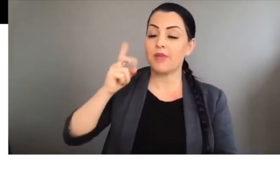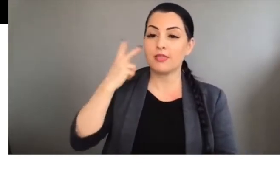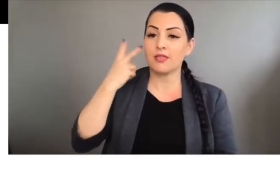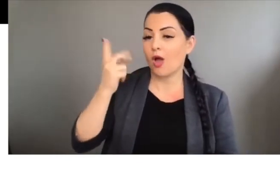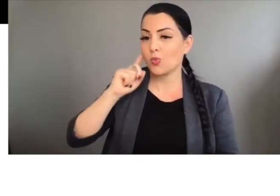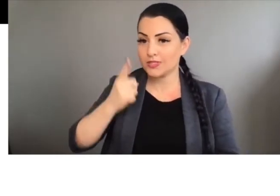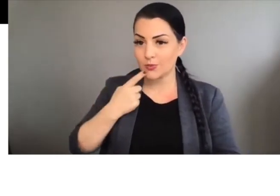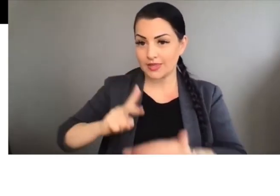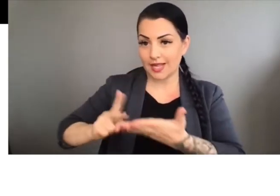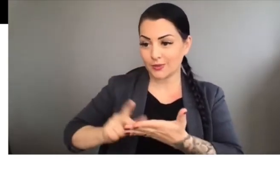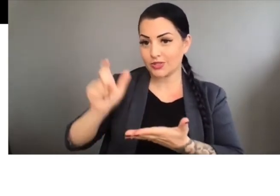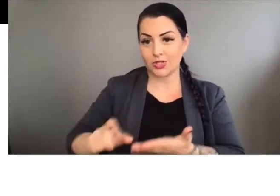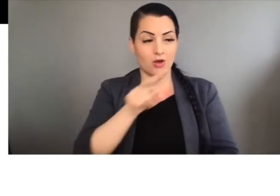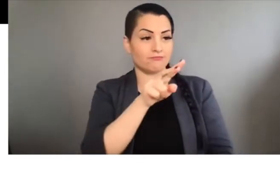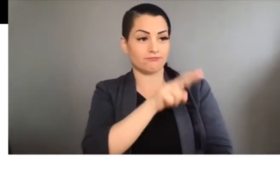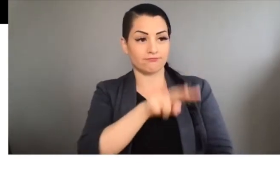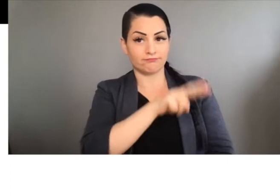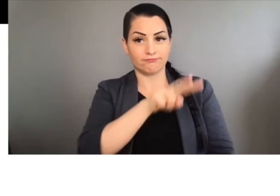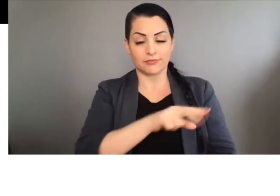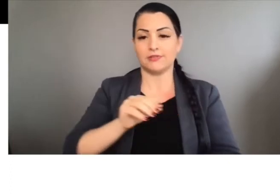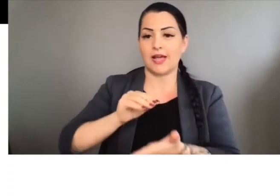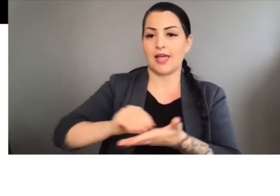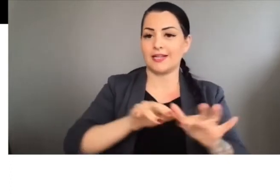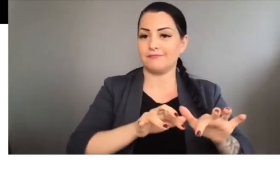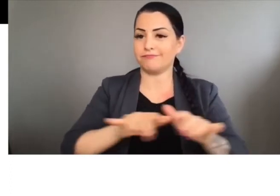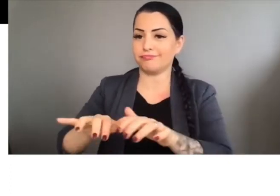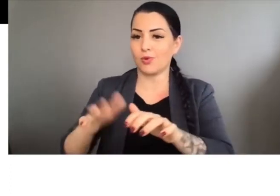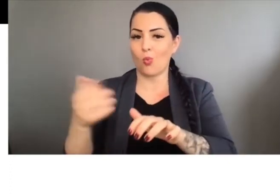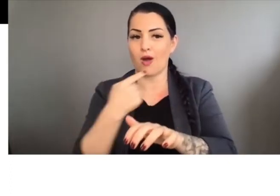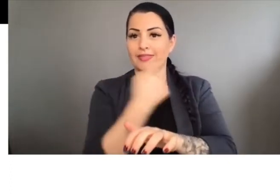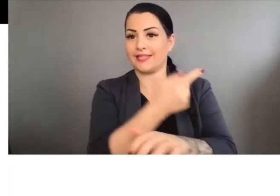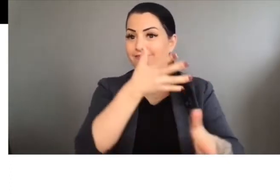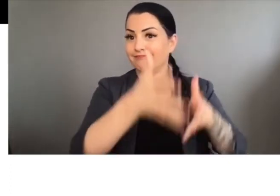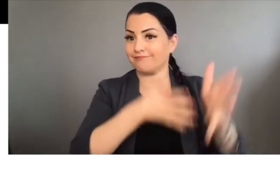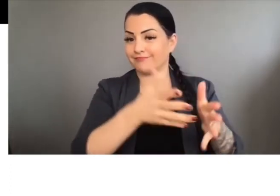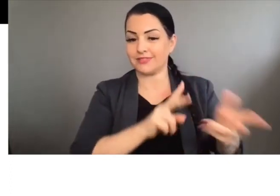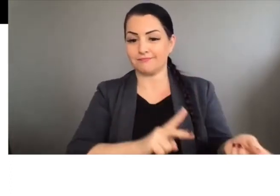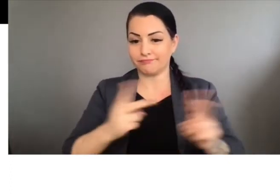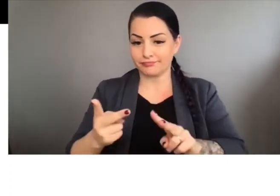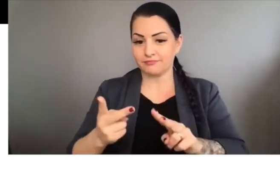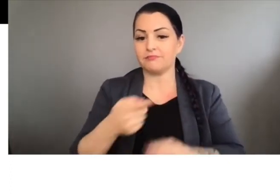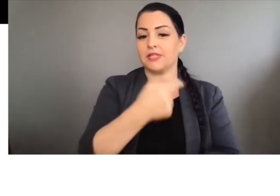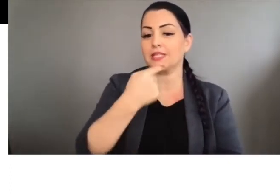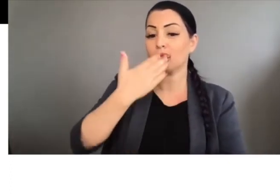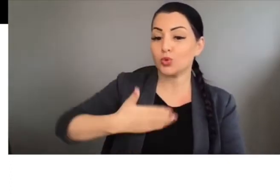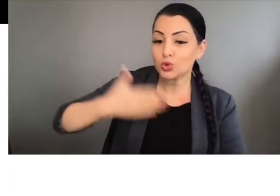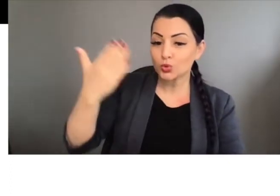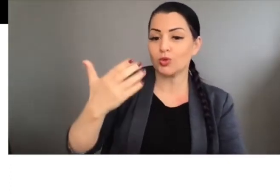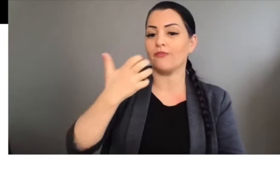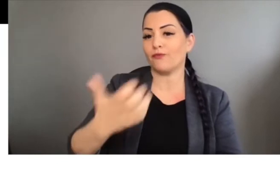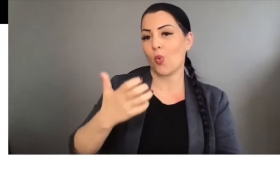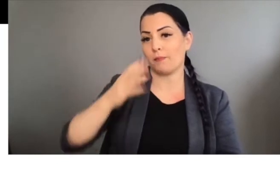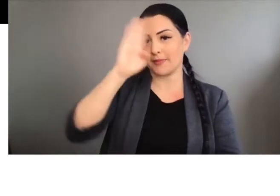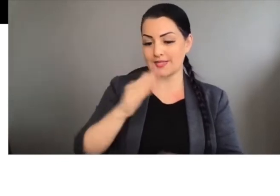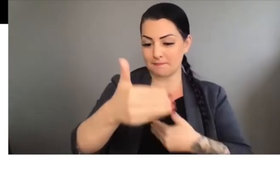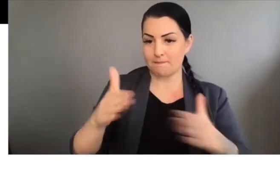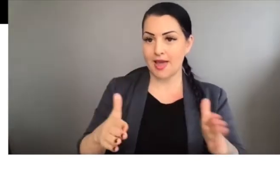Le message signé passe alors entre les mains d'un traducteur sourd ou entendant qui rédige la demande à l'écrit. Par exemple,